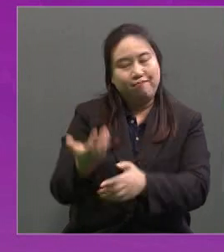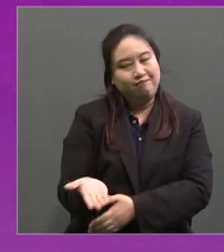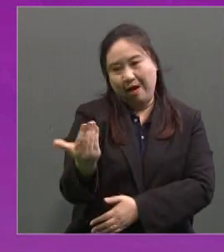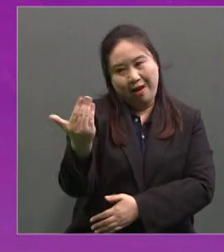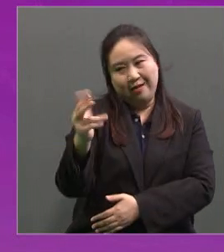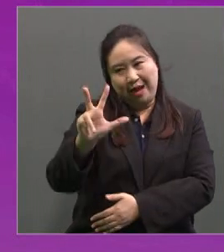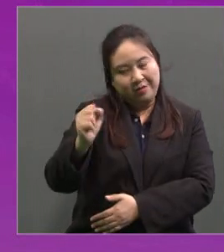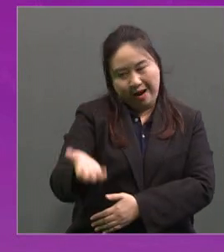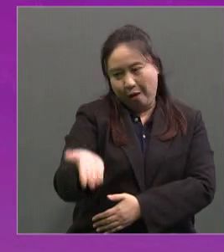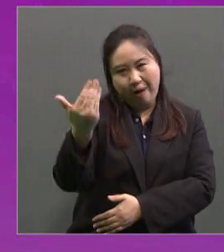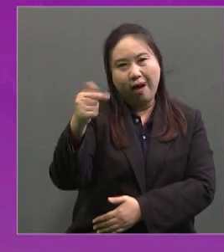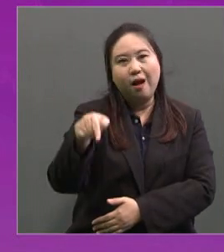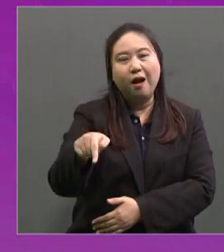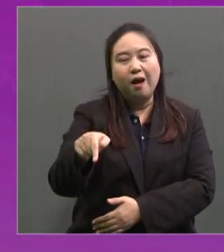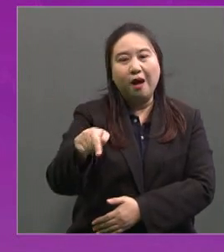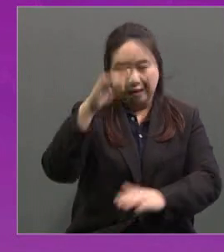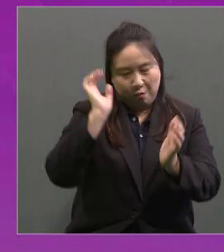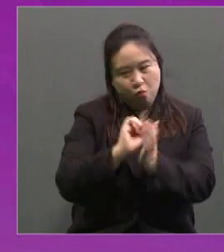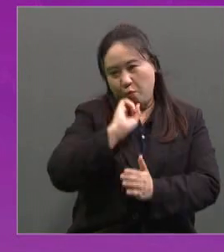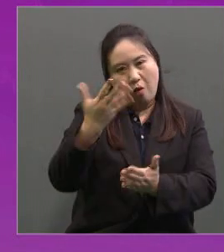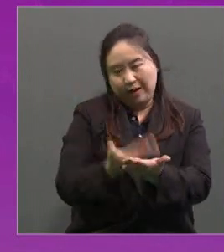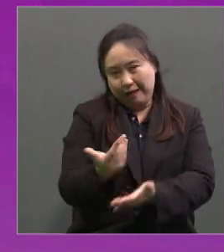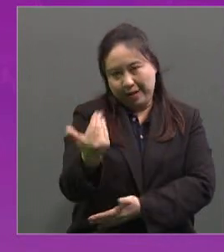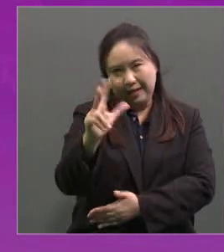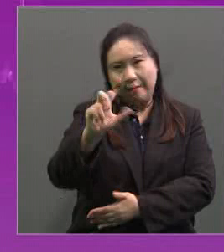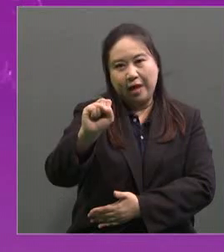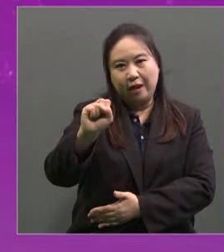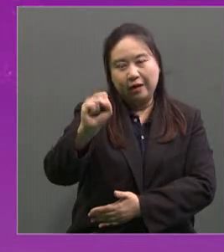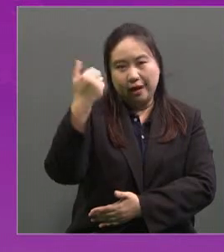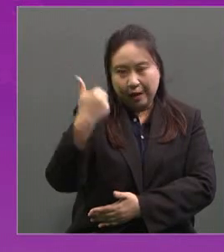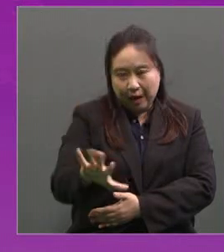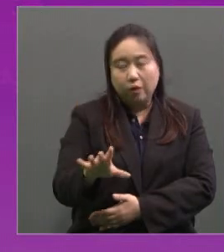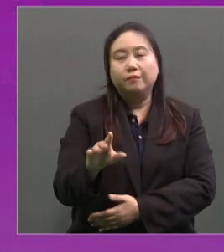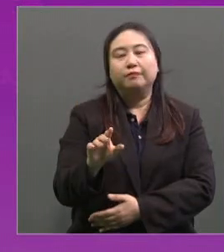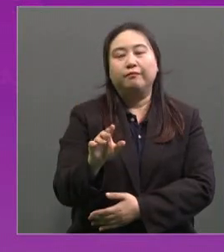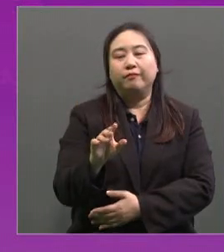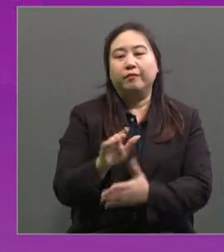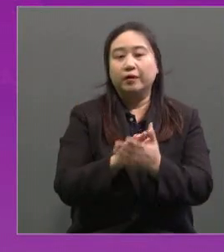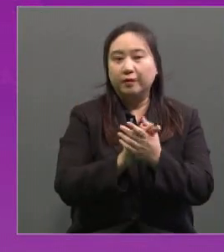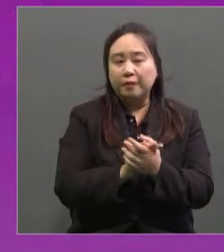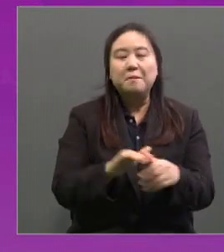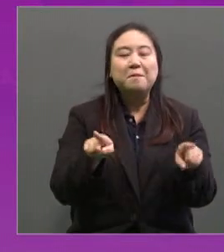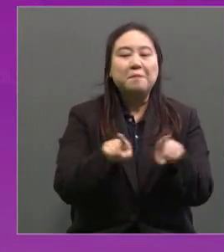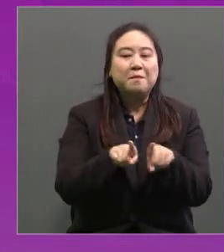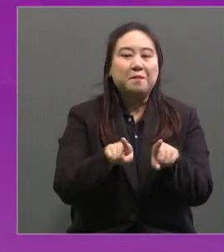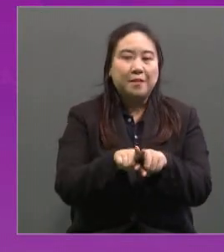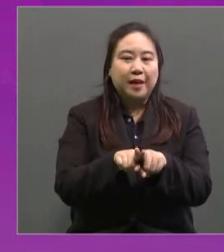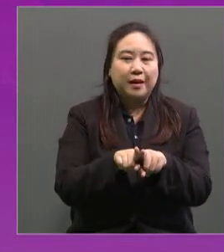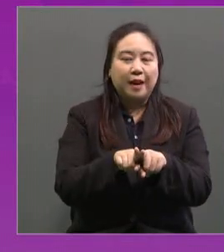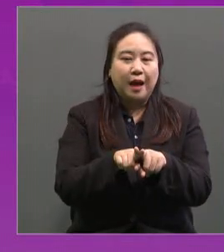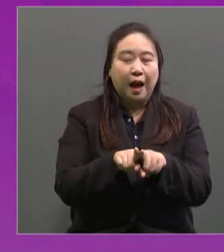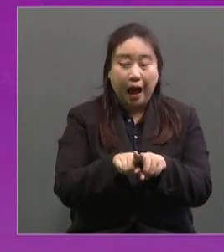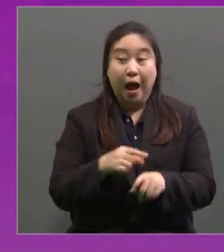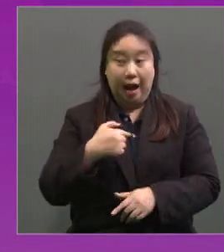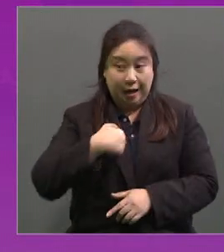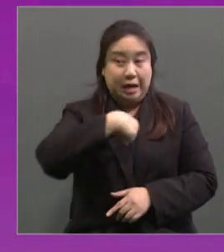นี้คือกันโชคทรัพย์แล้วใช่ 1นะคะอีกประเด็นนึงบอกว่าอ่ะเนี่ยเพื่อเป็นเหมือนแบบรางวัลตอบแทนที่จะไปคุย